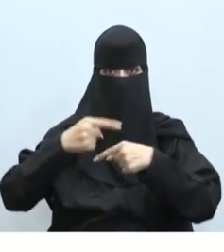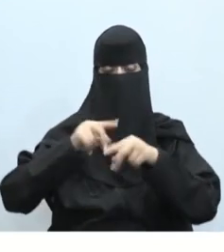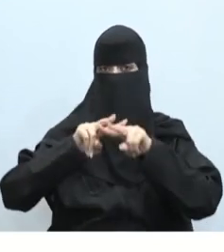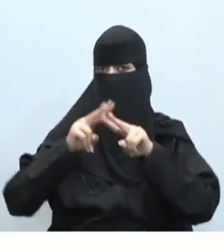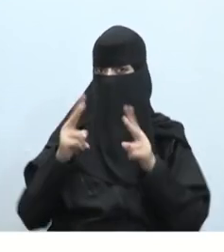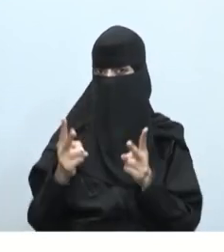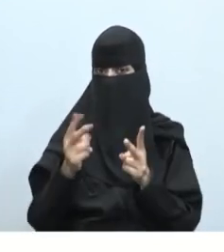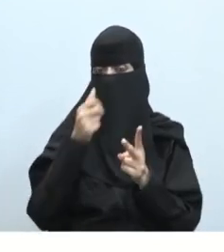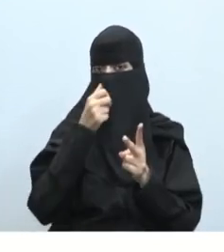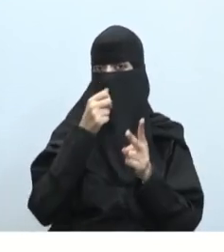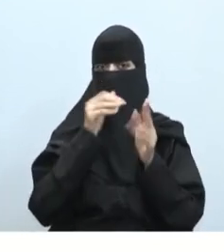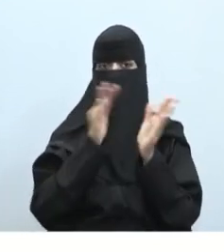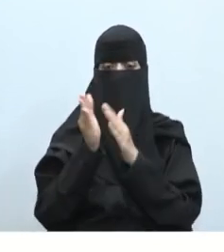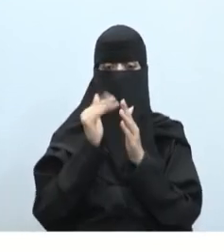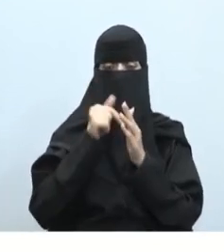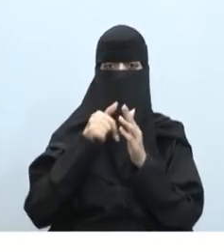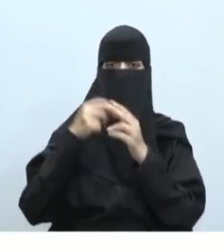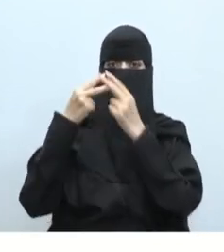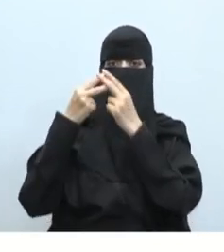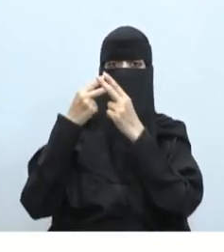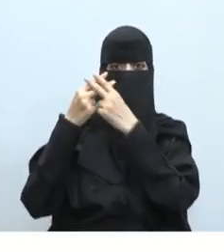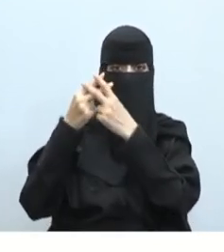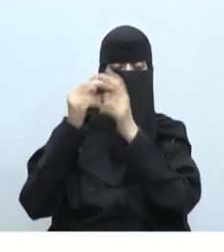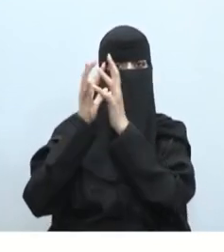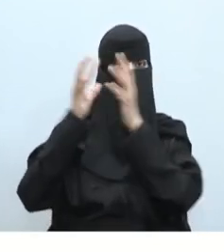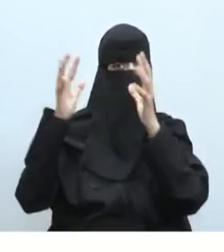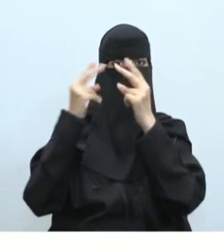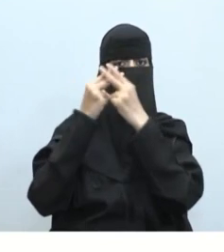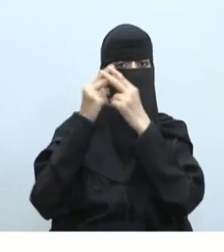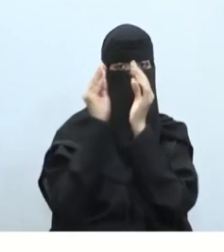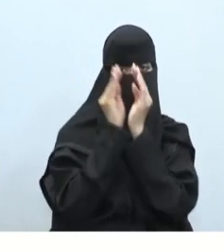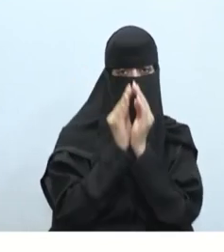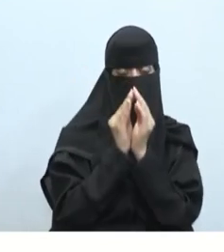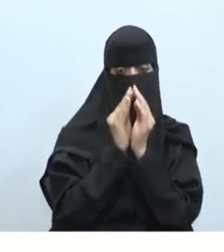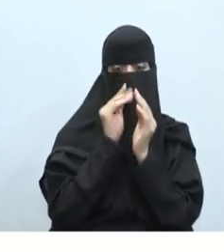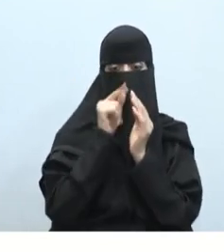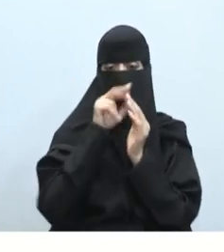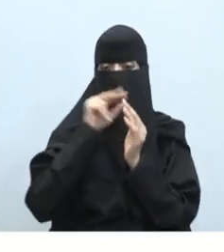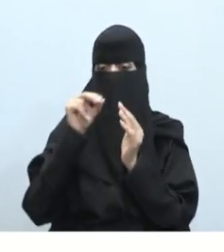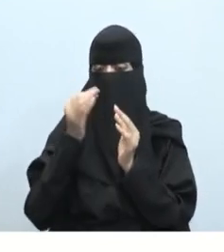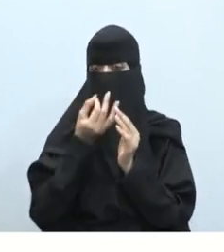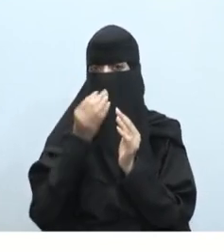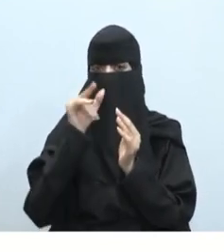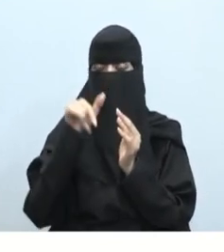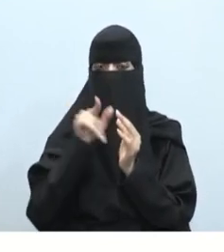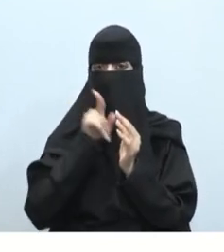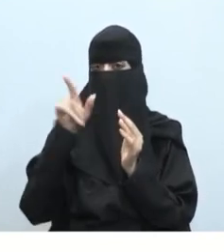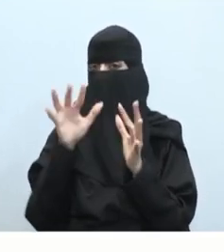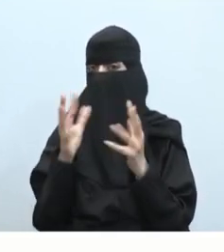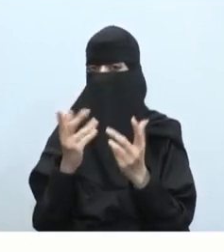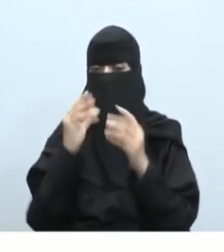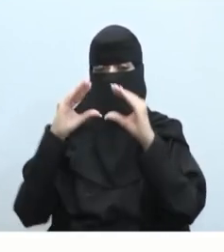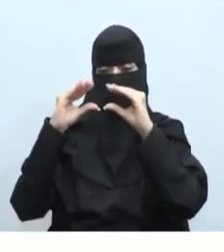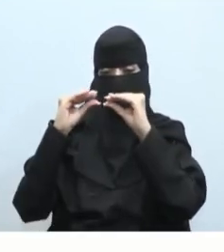كما ذكرت لكم احجامها من نجم الى اخر فهي عباره كما ذكرنا احسنتم هي عباره عن